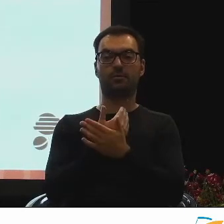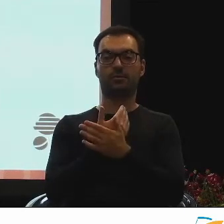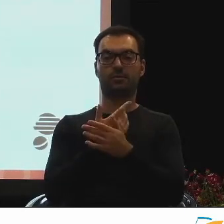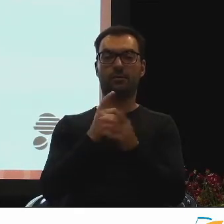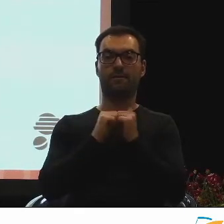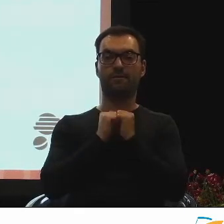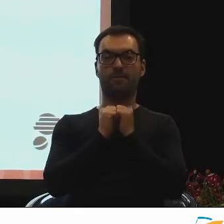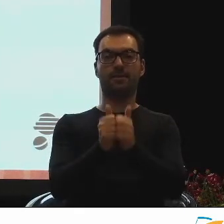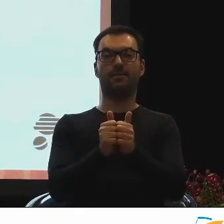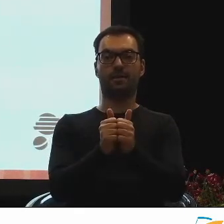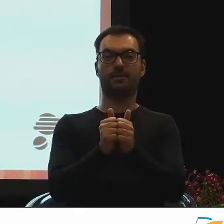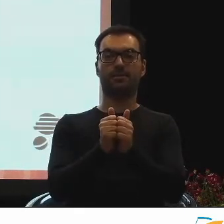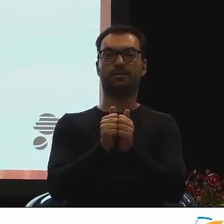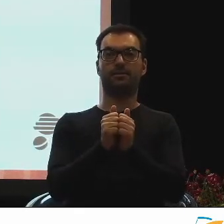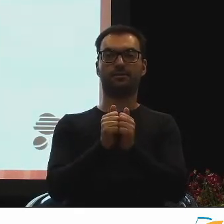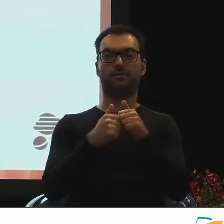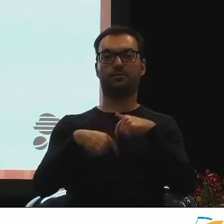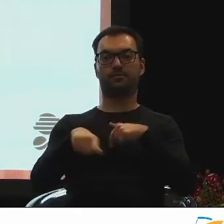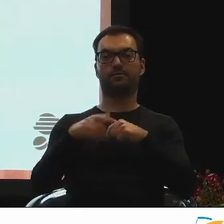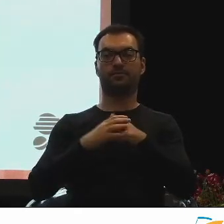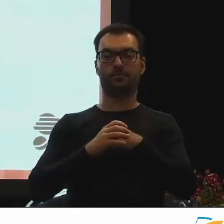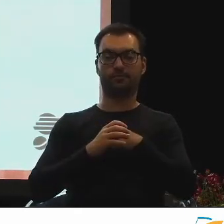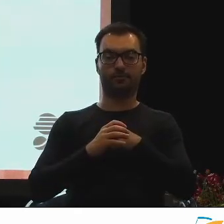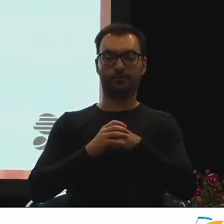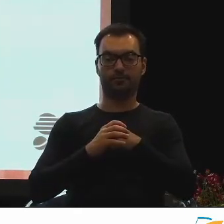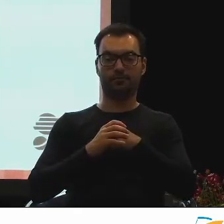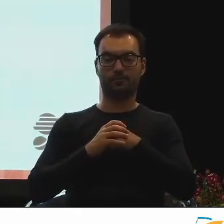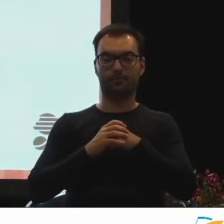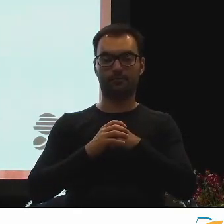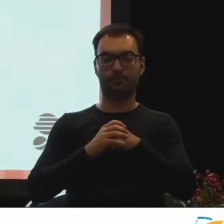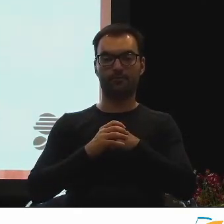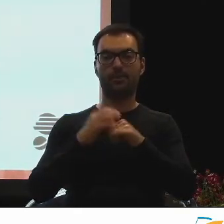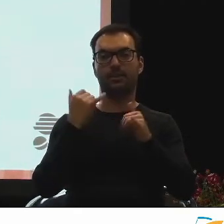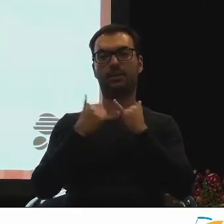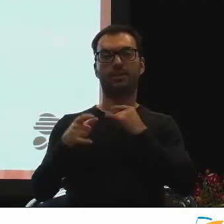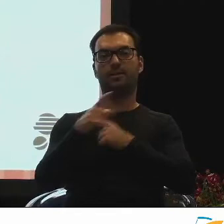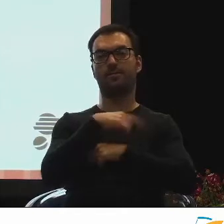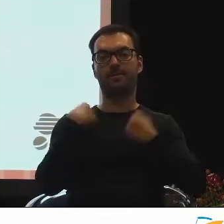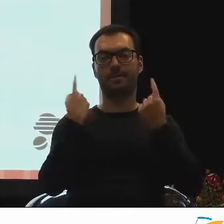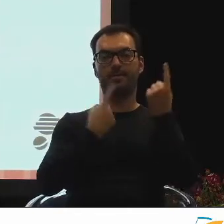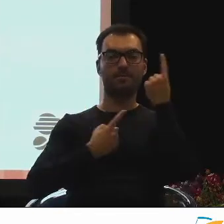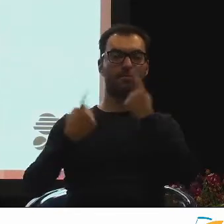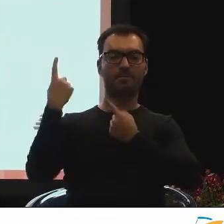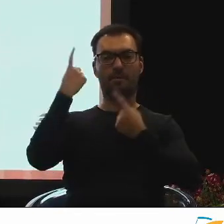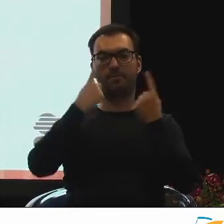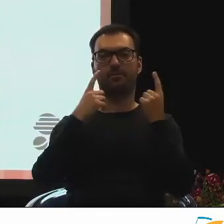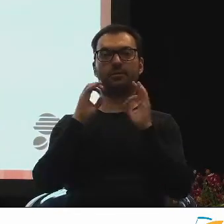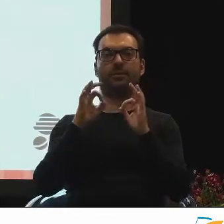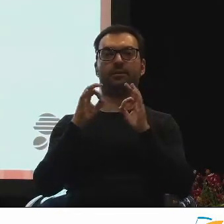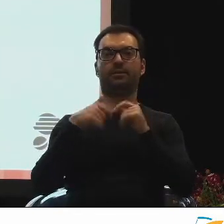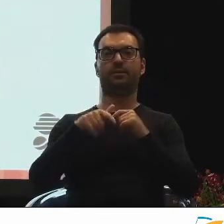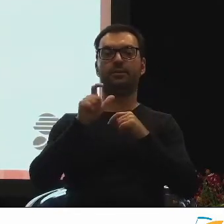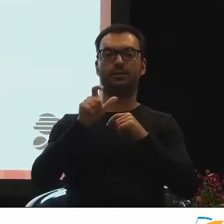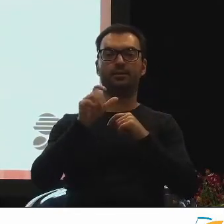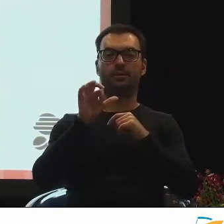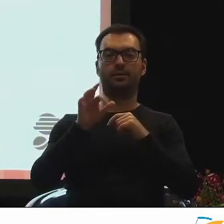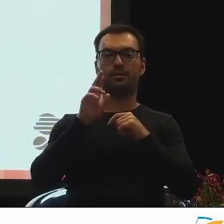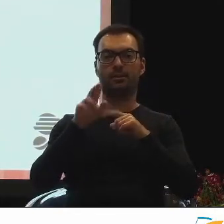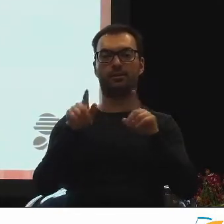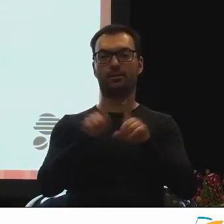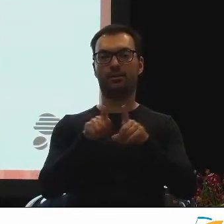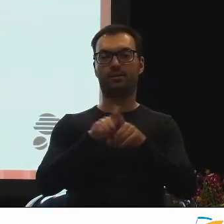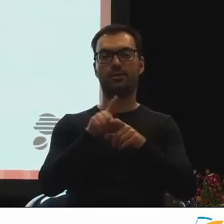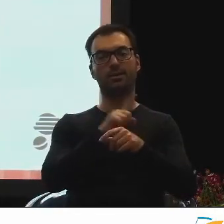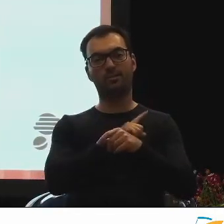mamy nowe wyzwania przed sobą. I teraz, jeżeli zastanowimy się w tym kontekście nad tym, że CSR to